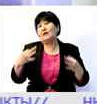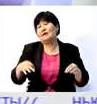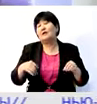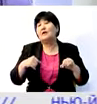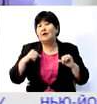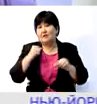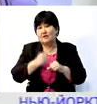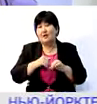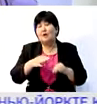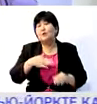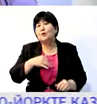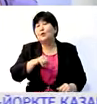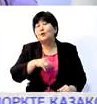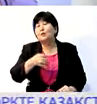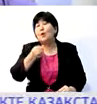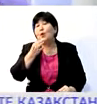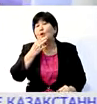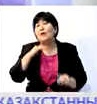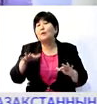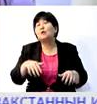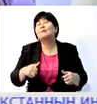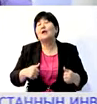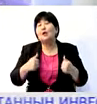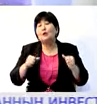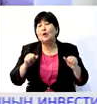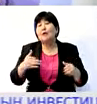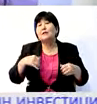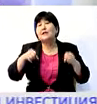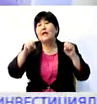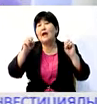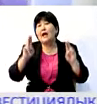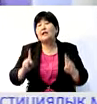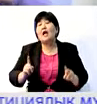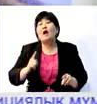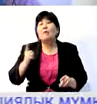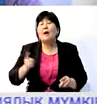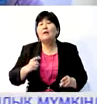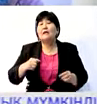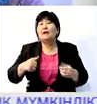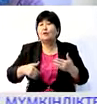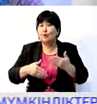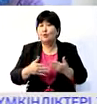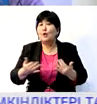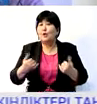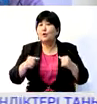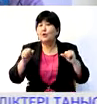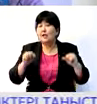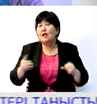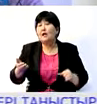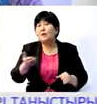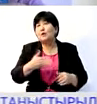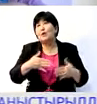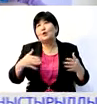яғни өзімізге ұнаған іспен шұғылдана аламыз, ол үшін бізге арнайы мамандар өздерінің көмегін көрсете алады, және де біз үшін